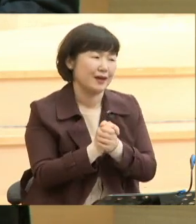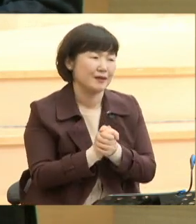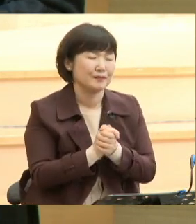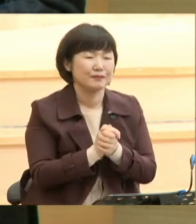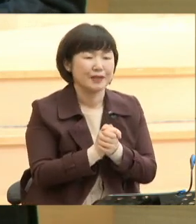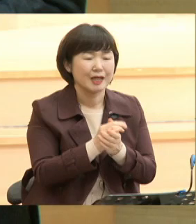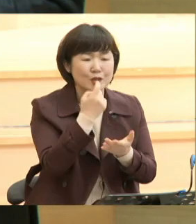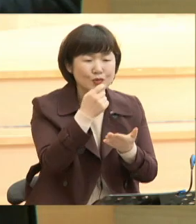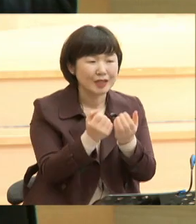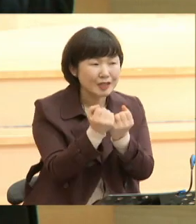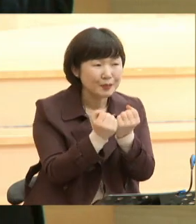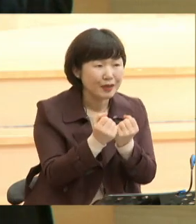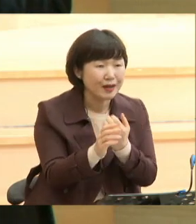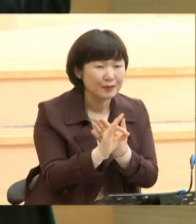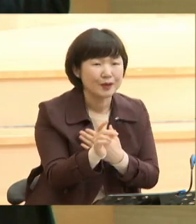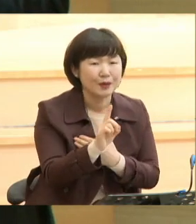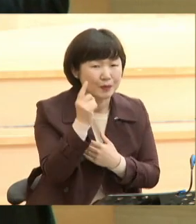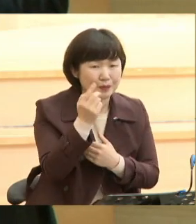뭐예요